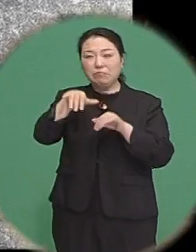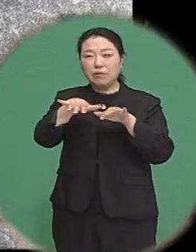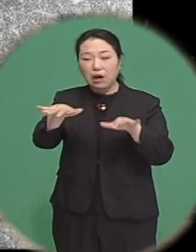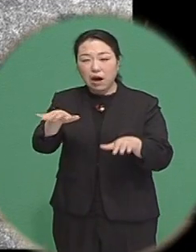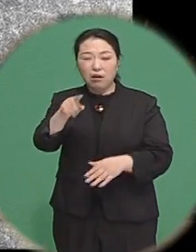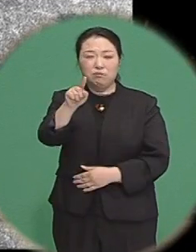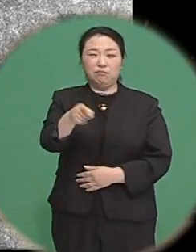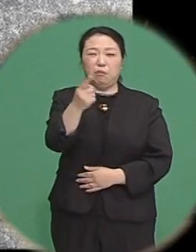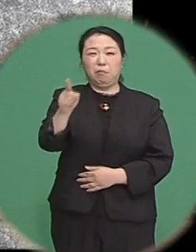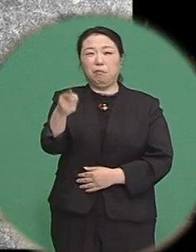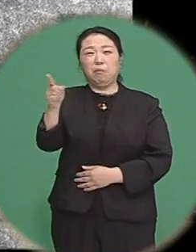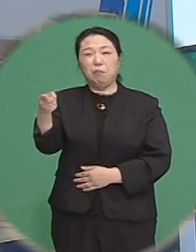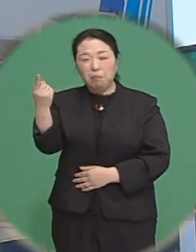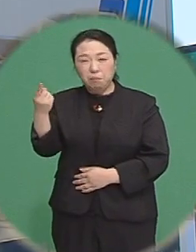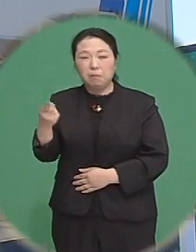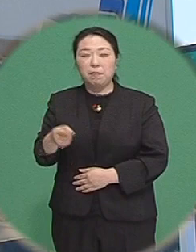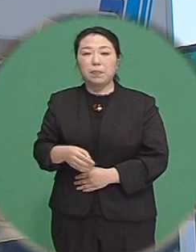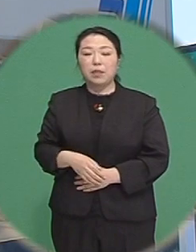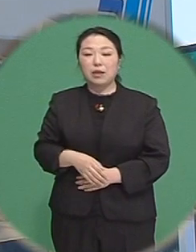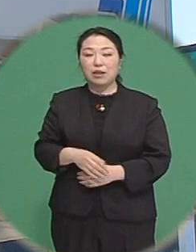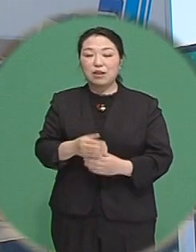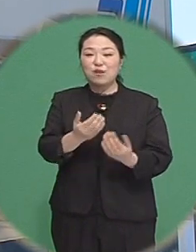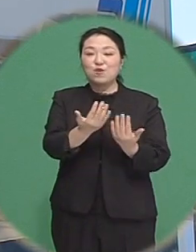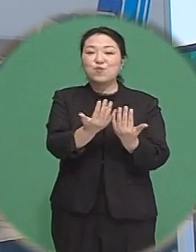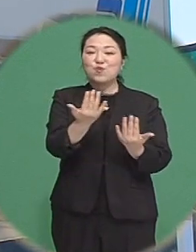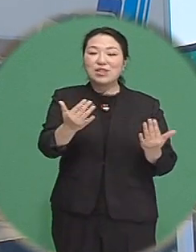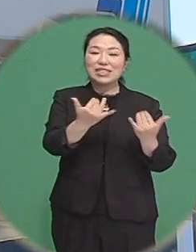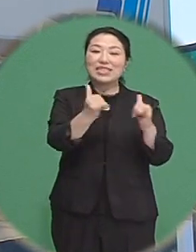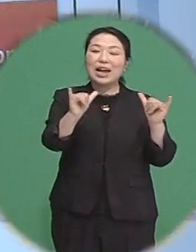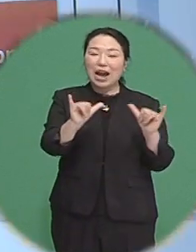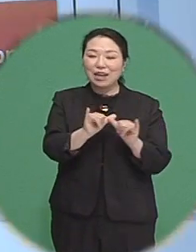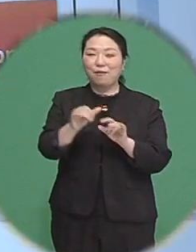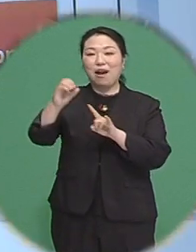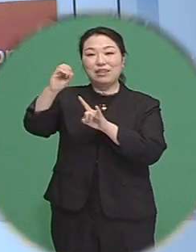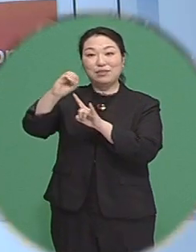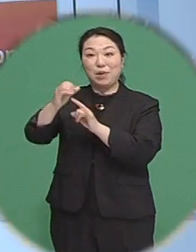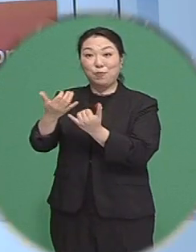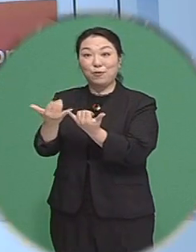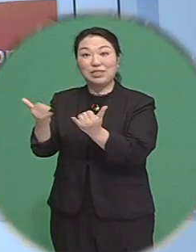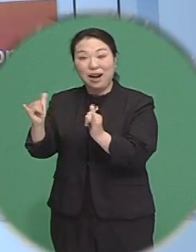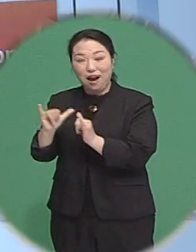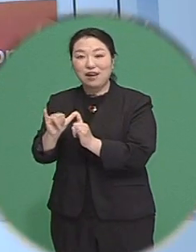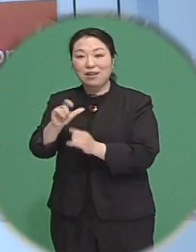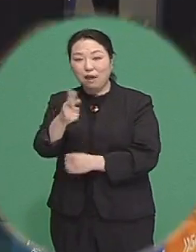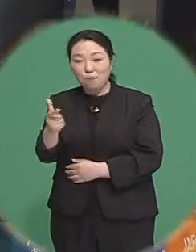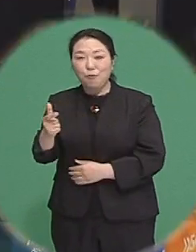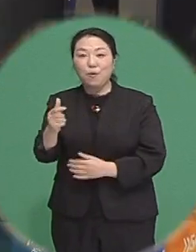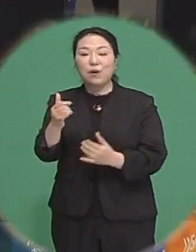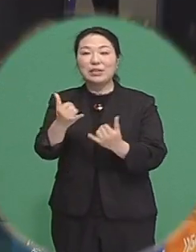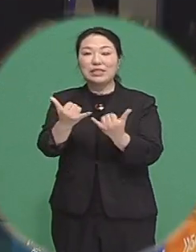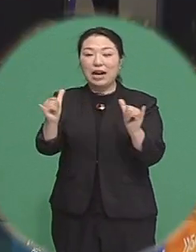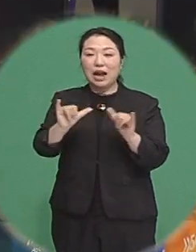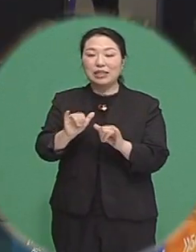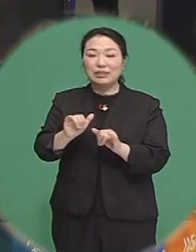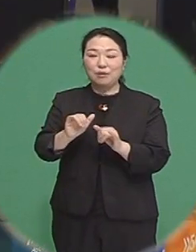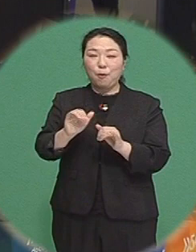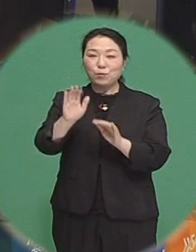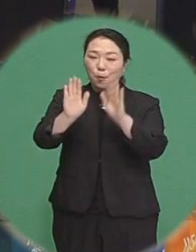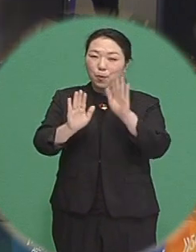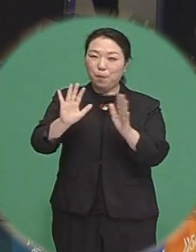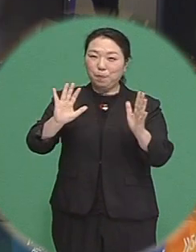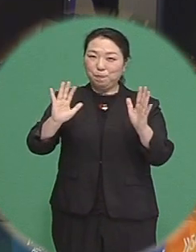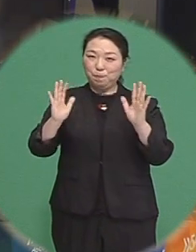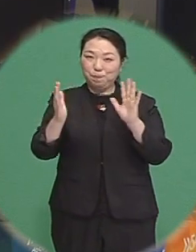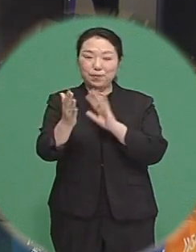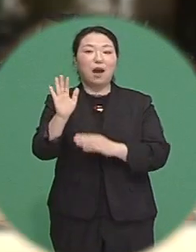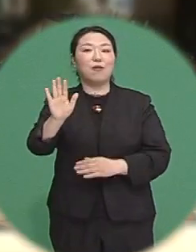頻発していますグリーン社会やスマート社会に代表されるように世の中の仕組み枠組みも大きく動き